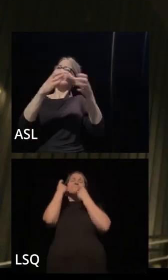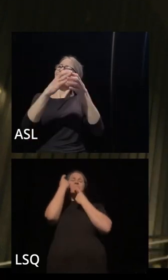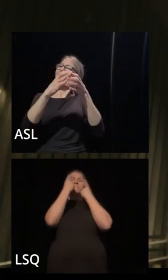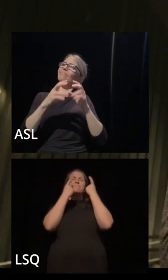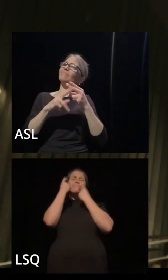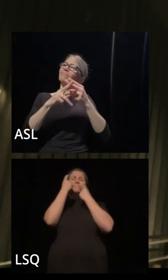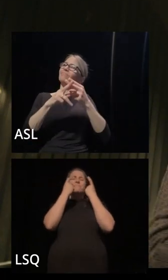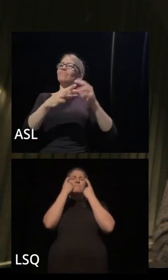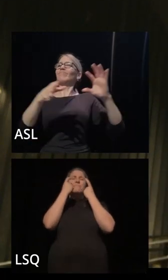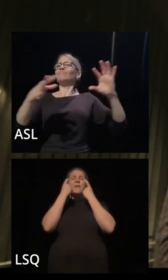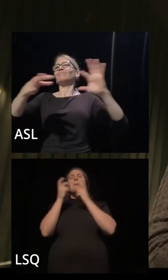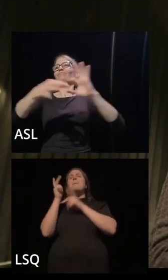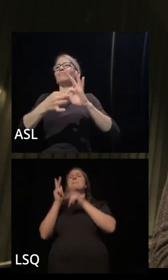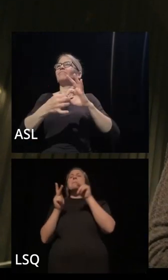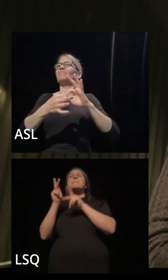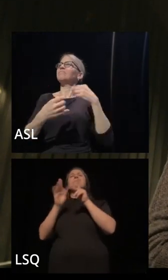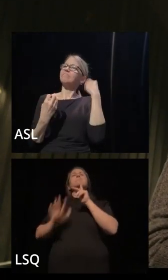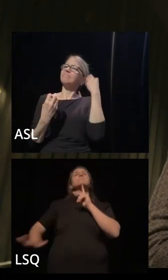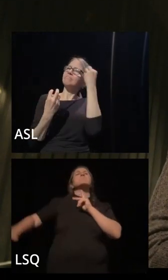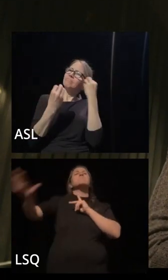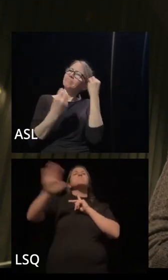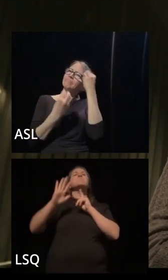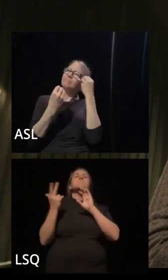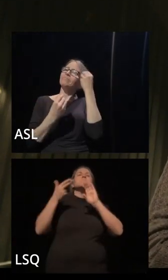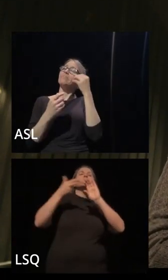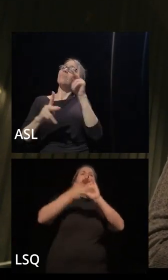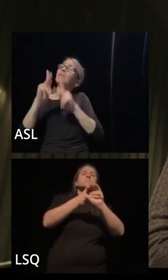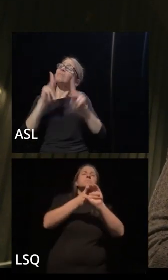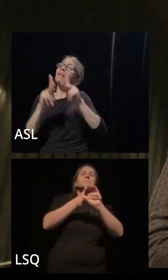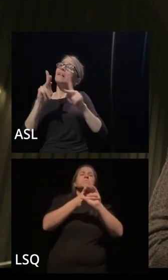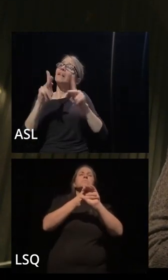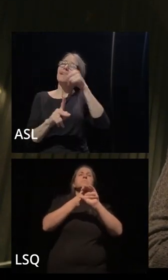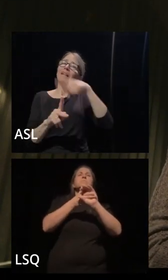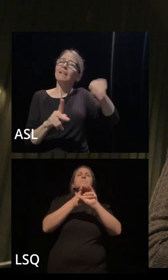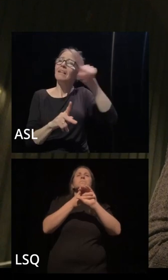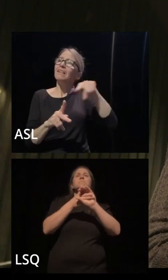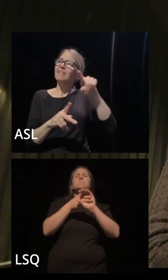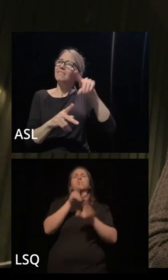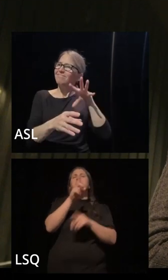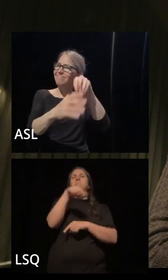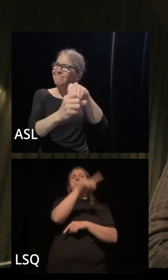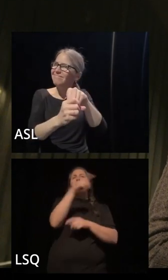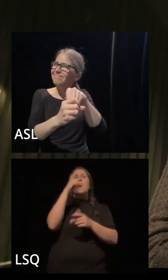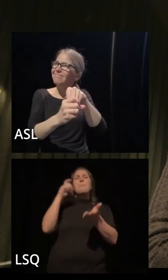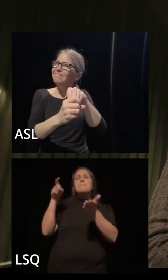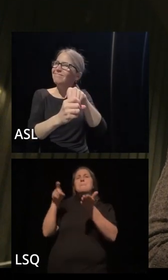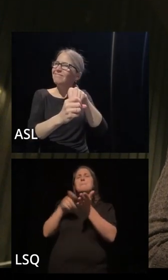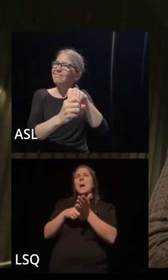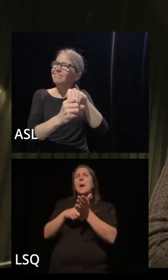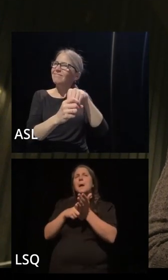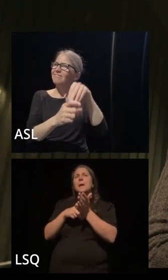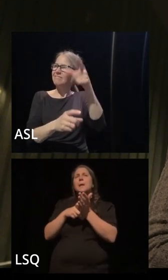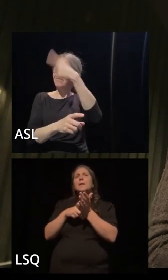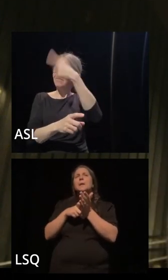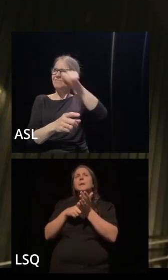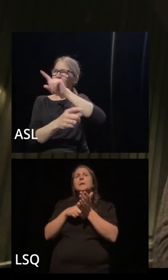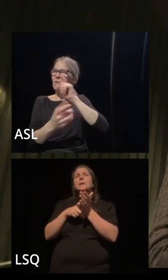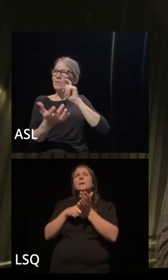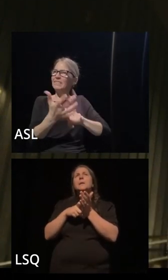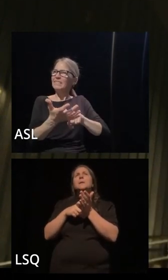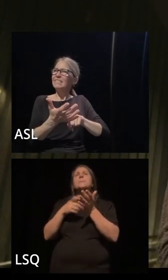les contributions des participants au projet, est-ce que vous avez pu constater